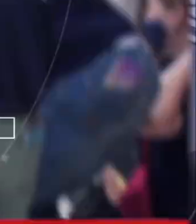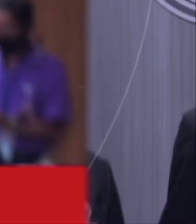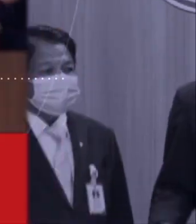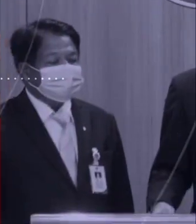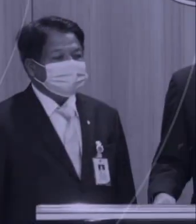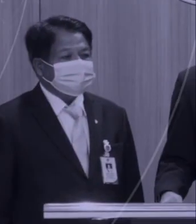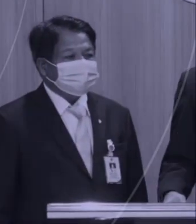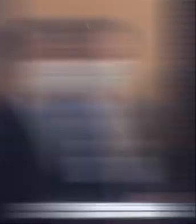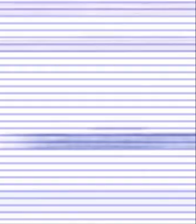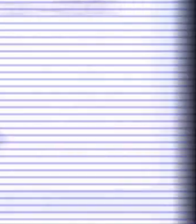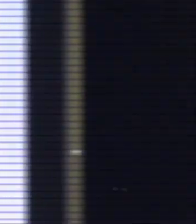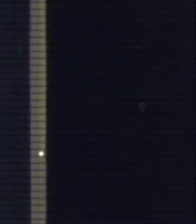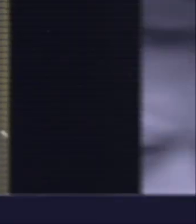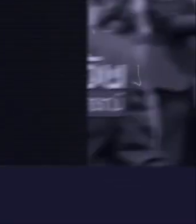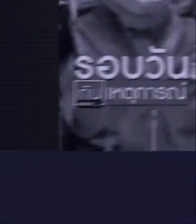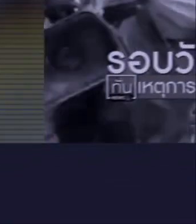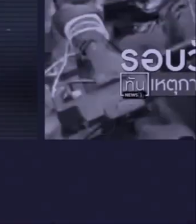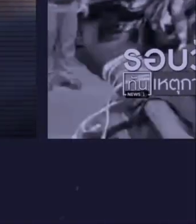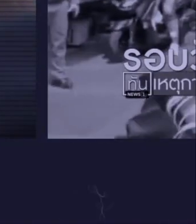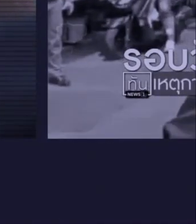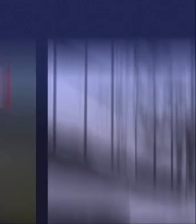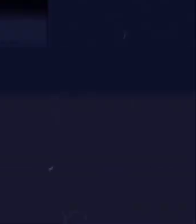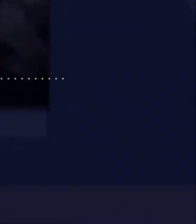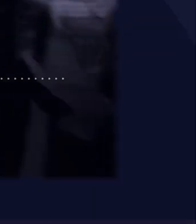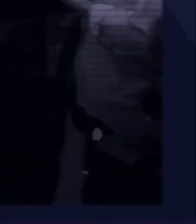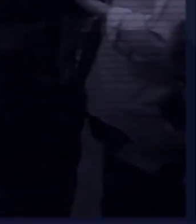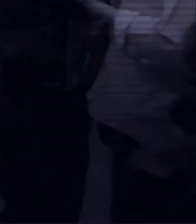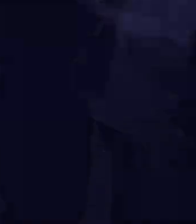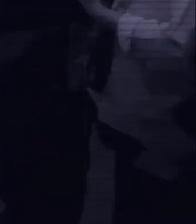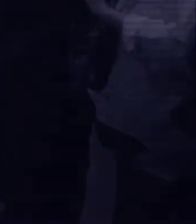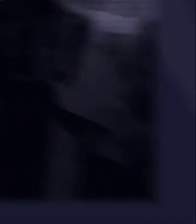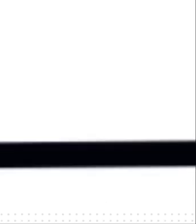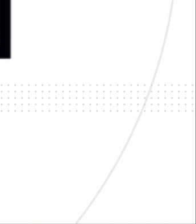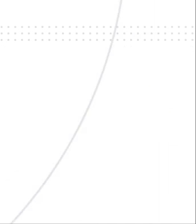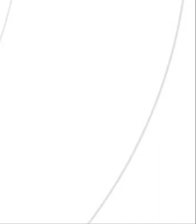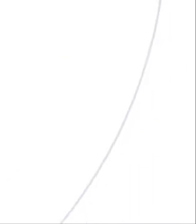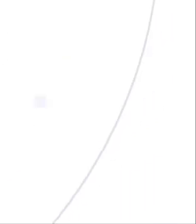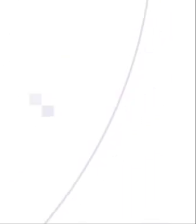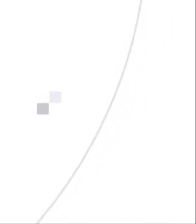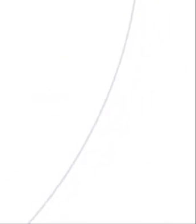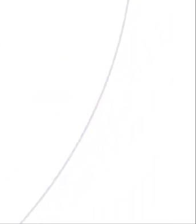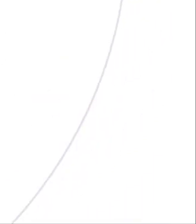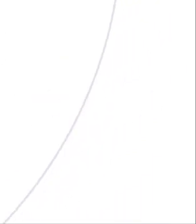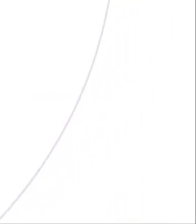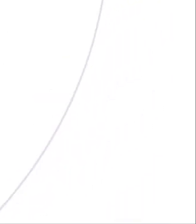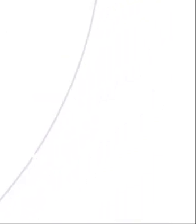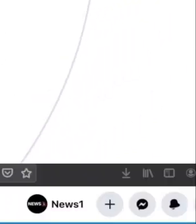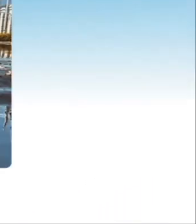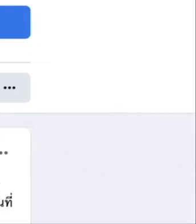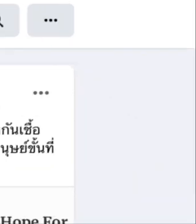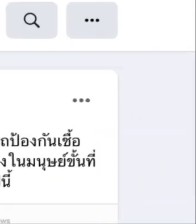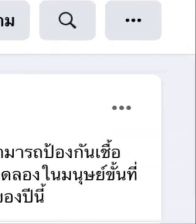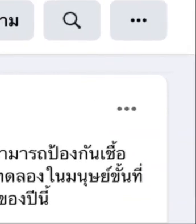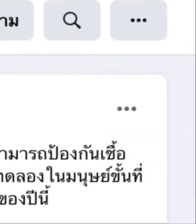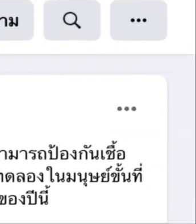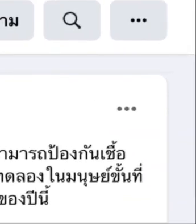เพราะโลกแห่งข่าวสารไม่หยุดนิ่งคุณจะไม่ตกข่าวเมื่อคุณเชื่อมต่อเรา News One ท